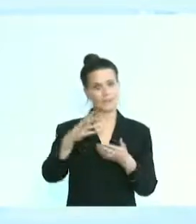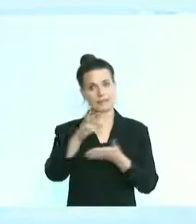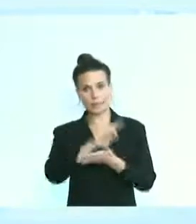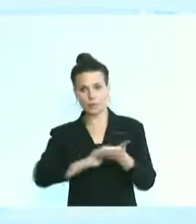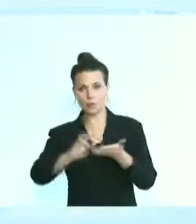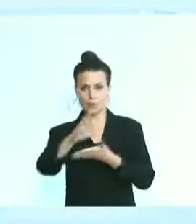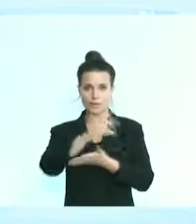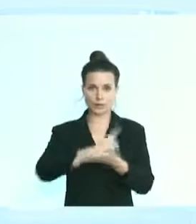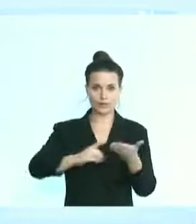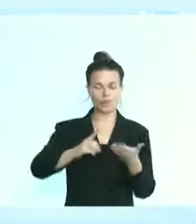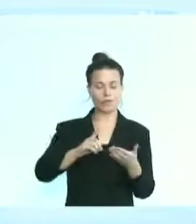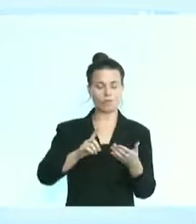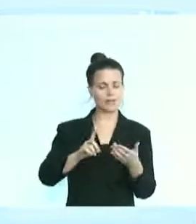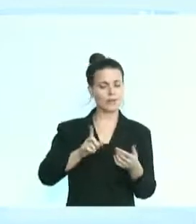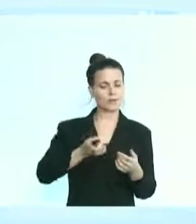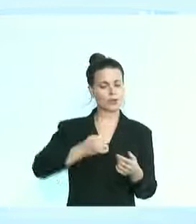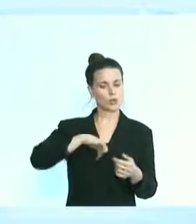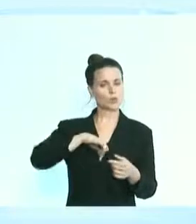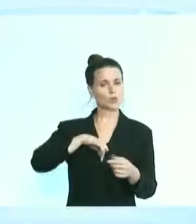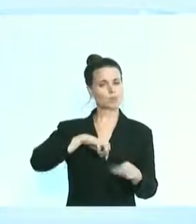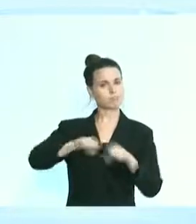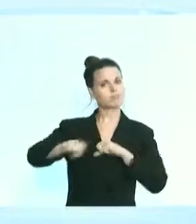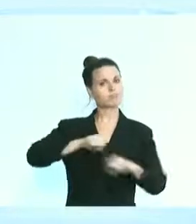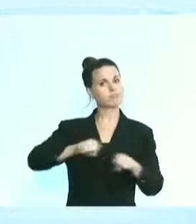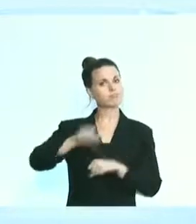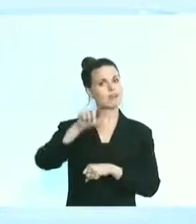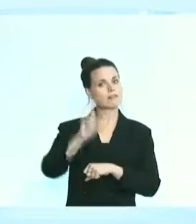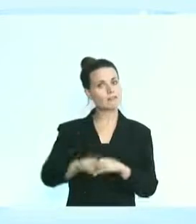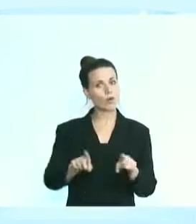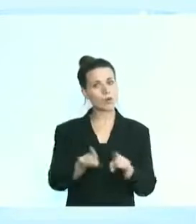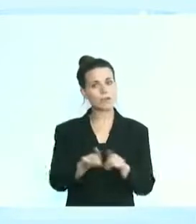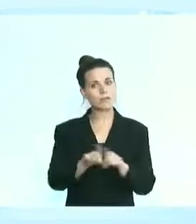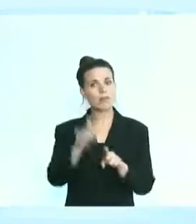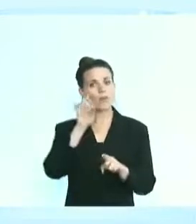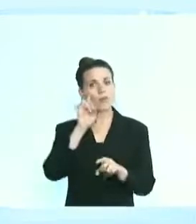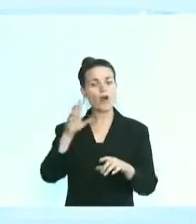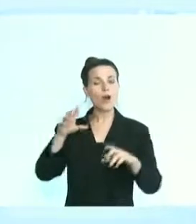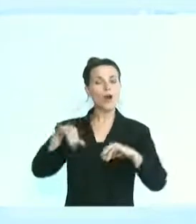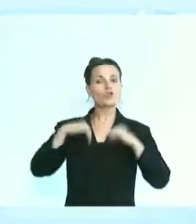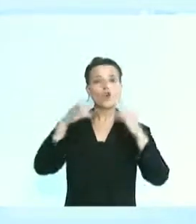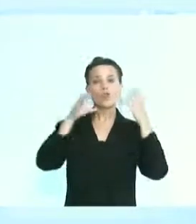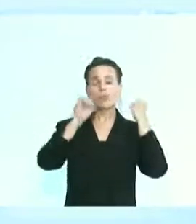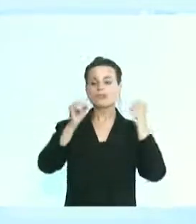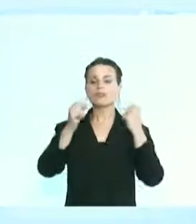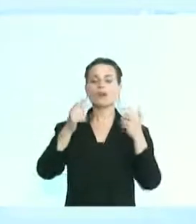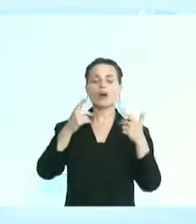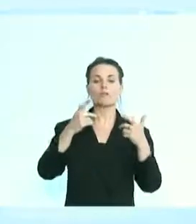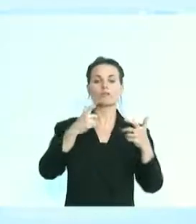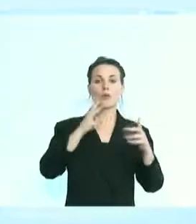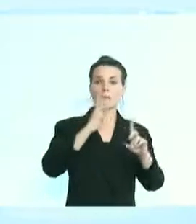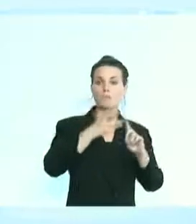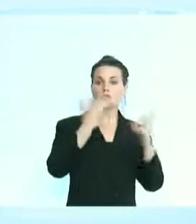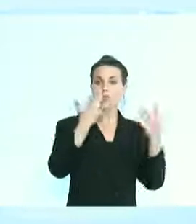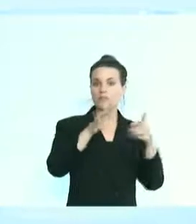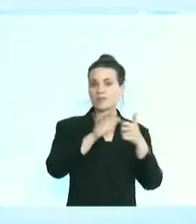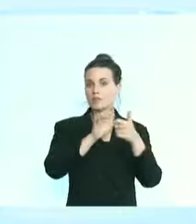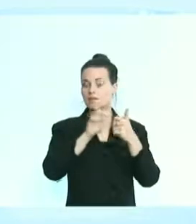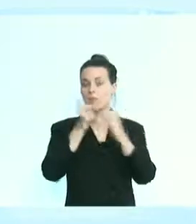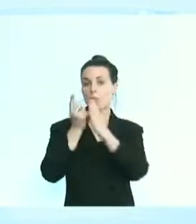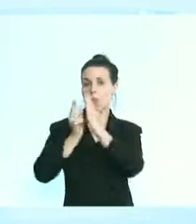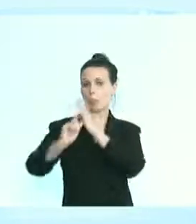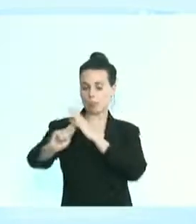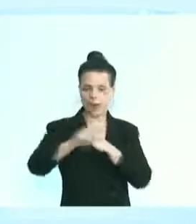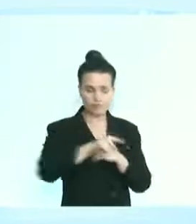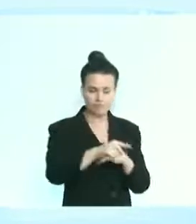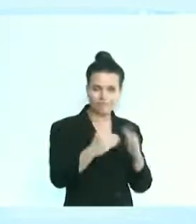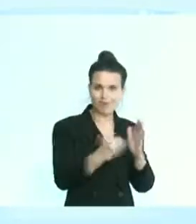l'accessibilité, la mobilité, la demande va continuer même après votre départ. Et c'est là que vous êtes vraiment important parce que vous nous